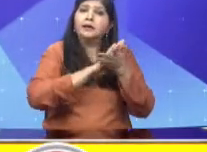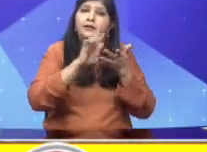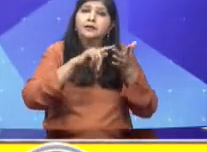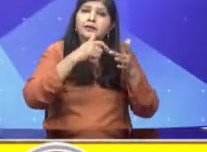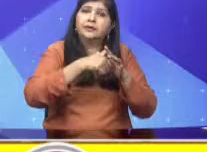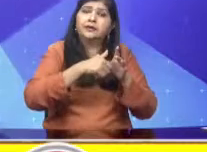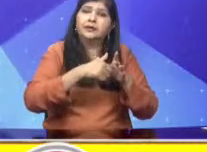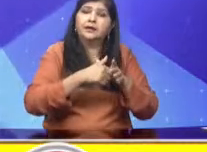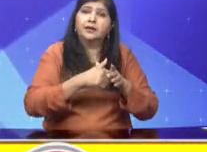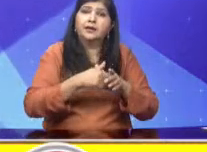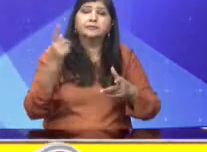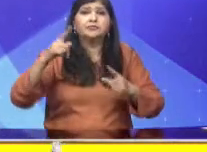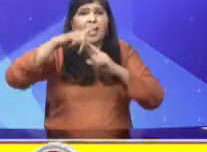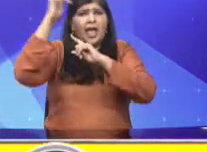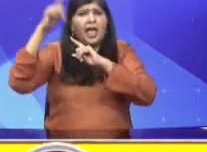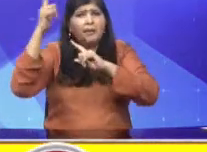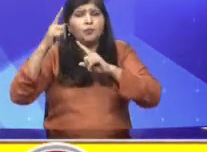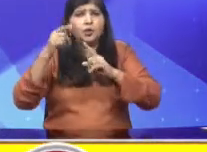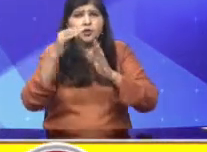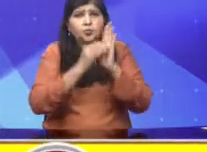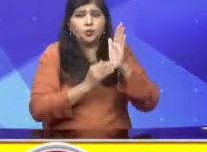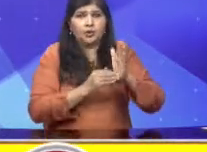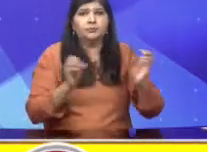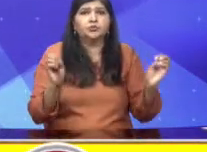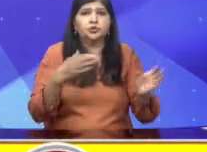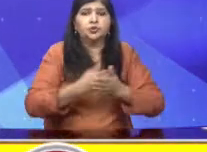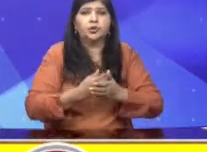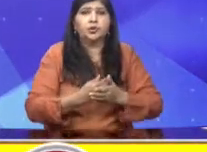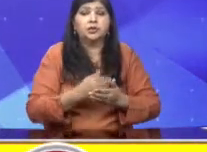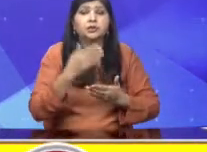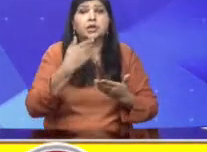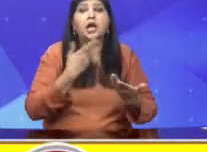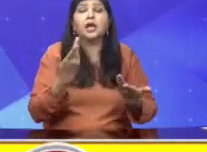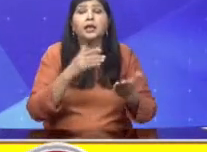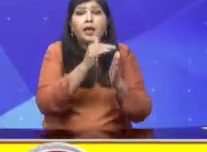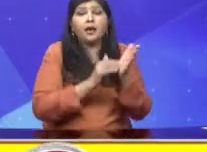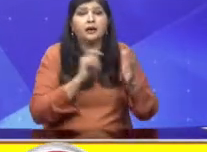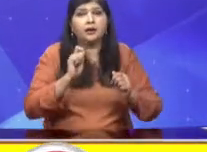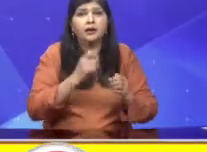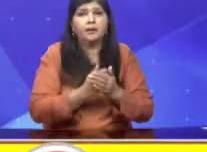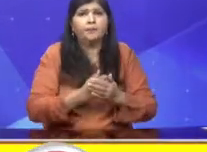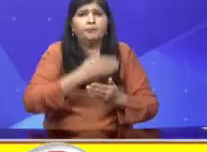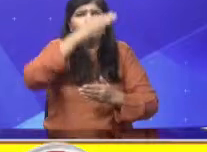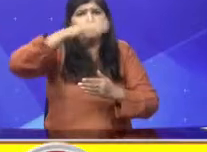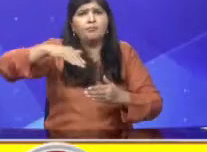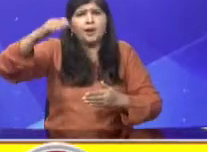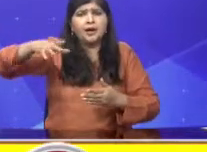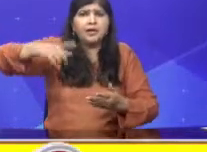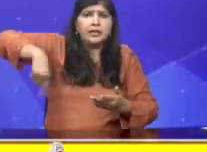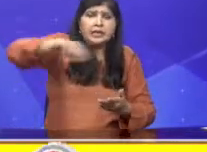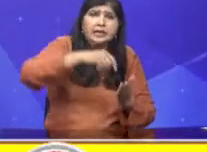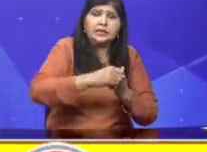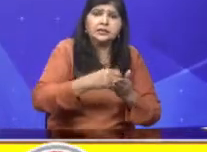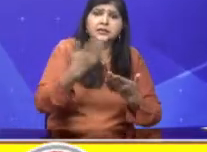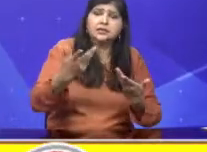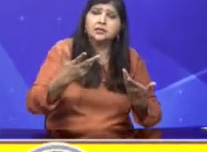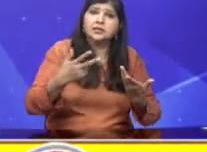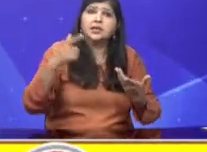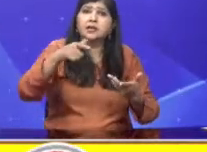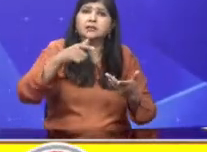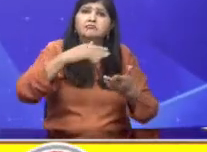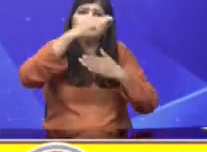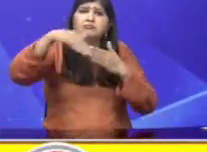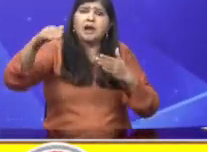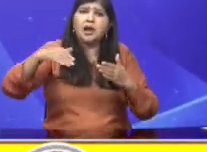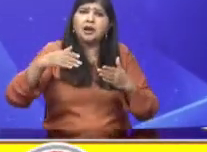एमबूरेक्स प्रोजेक्स की शुरुवात की है। इस प्रोजेक्स का मकसद है पाहडी इलाकों में मरीजों को इलाज के लिए